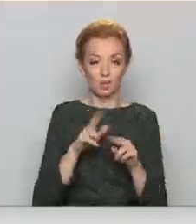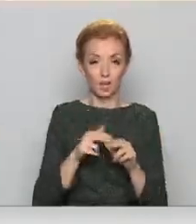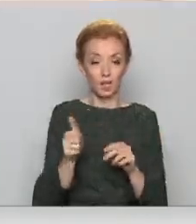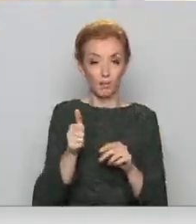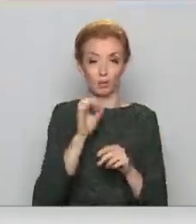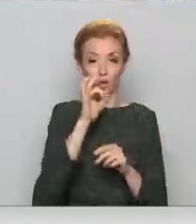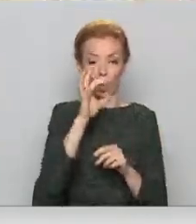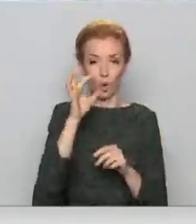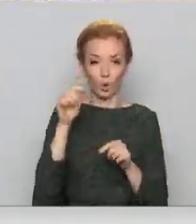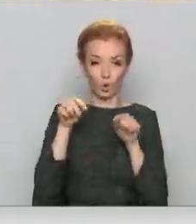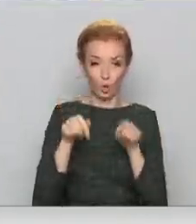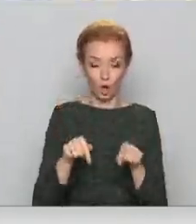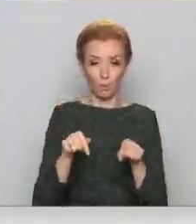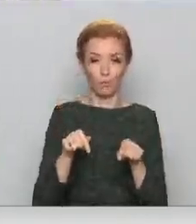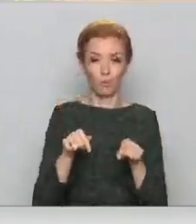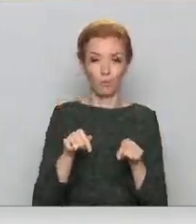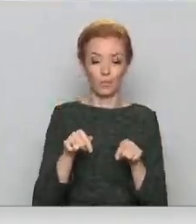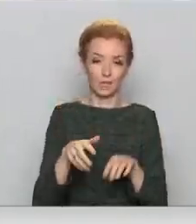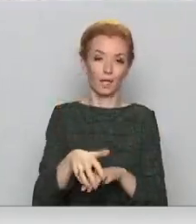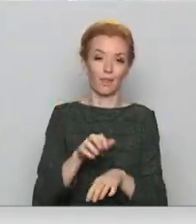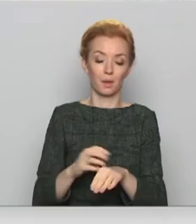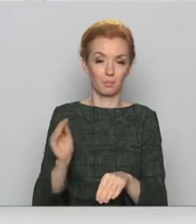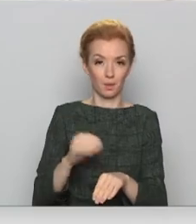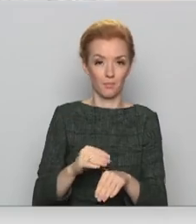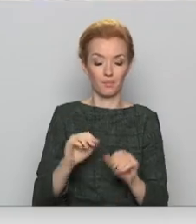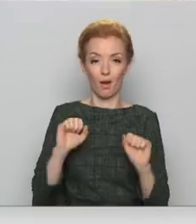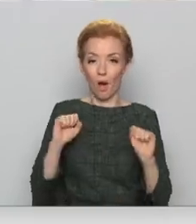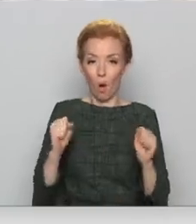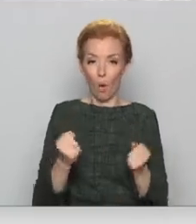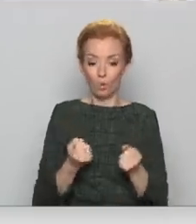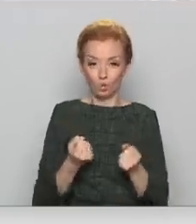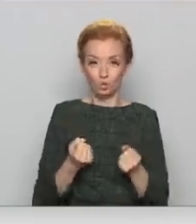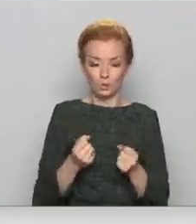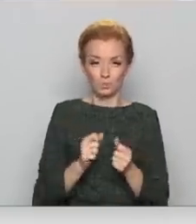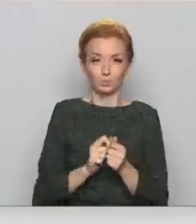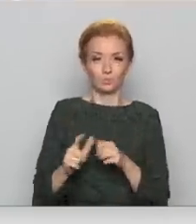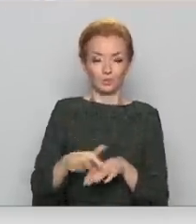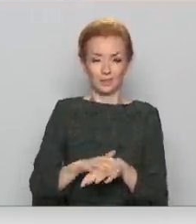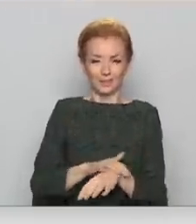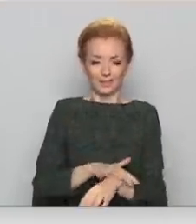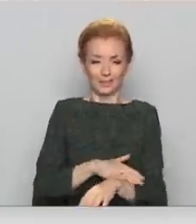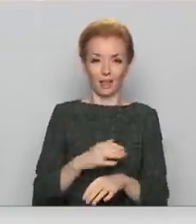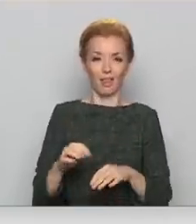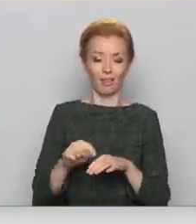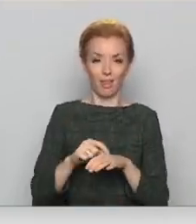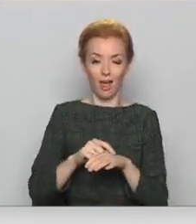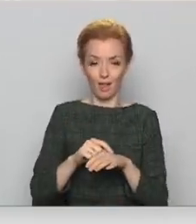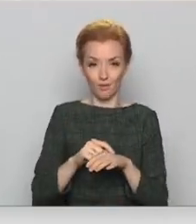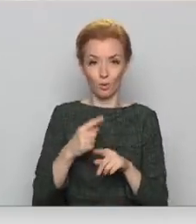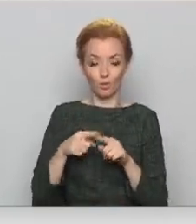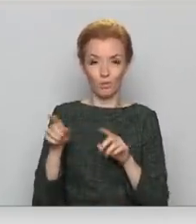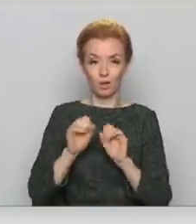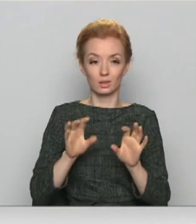tīpaši oktobrī zeķis. Augstums kairina nervu sistēmu, stāsta veselības treneris Māris